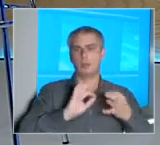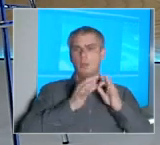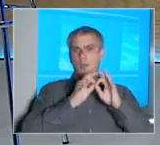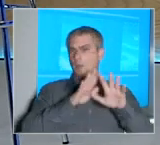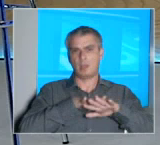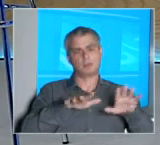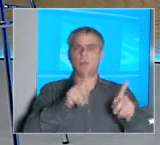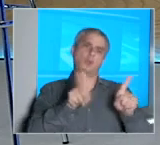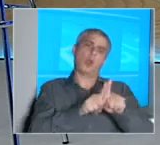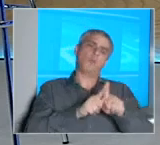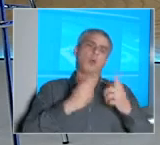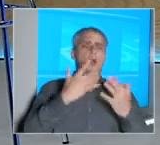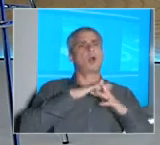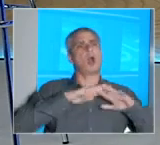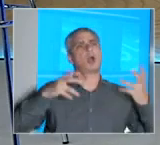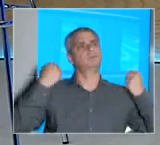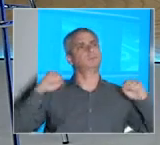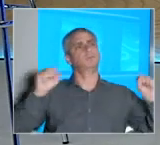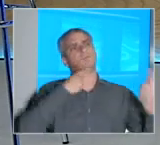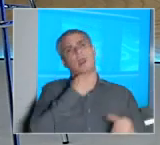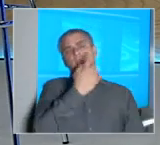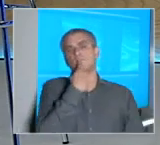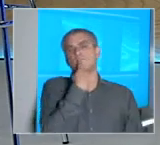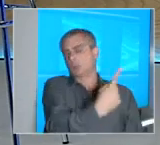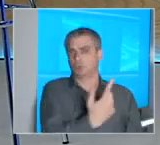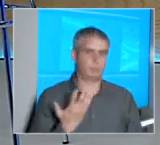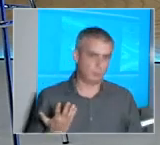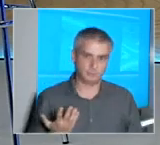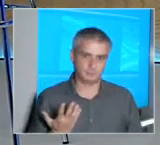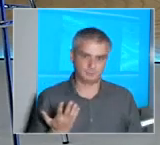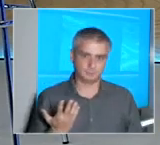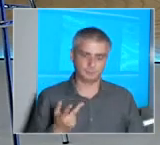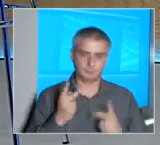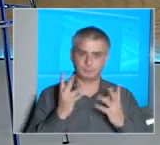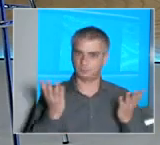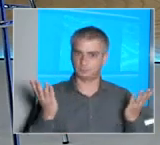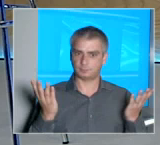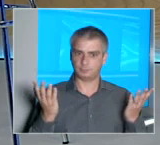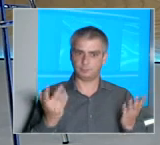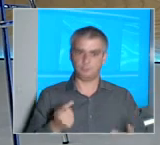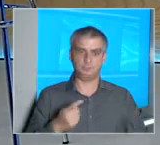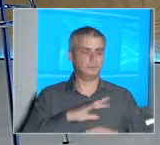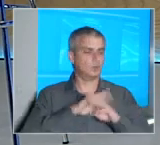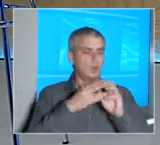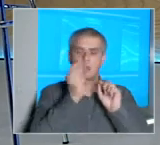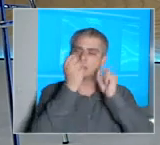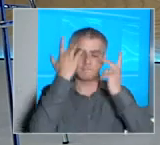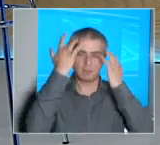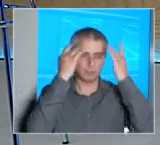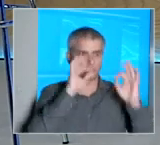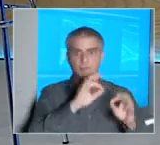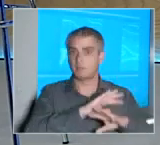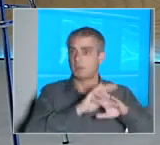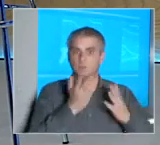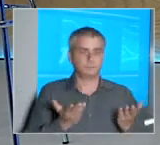החברתיות, הם כמו איזה חוף נודיסטים, והם מאפשרים לעצמם פשוט את כל ערוותם לחשוף בפומבי, כל בדל מחשבה,